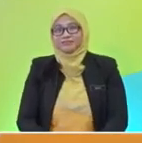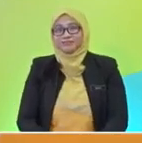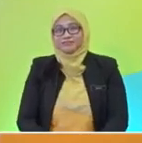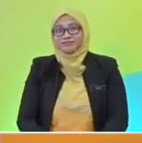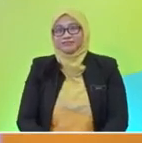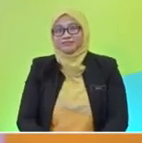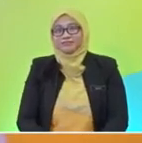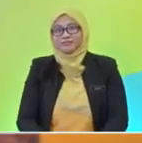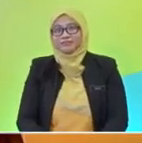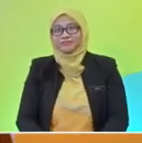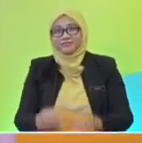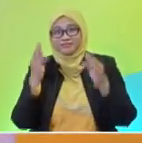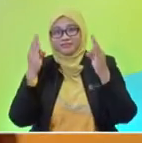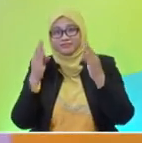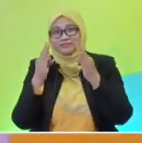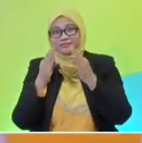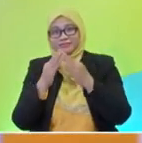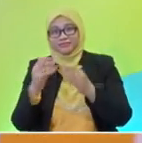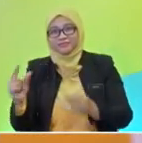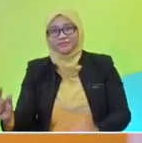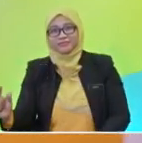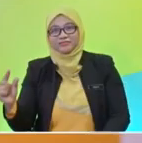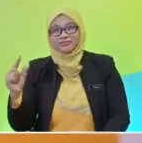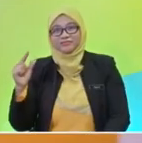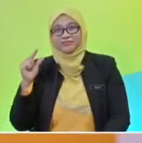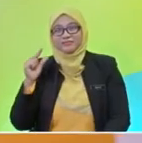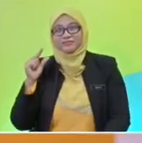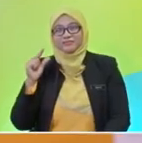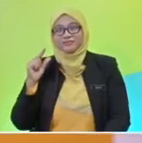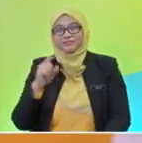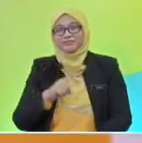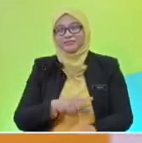berpaksi gagah di panggung perkasa,